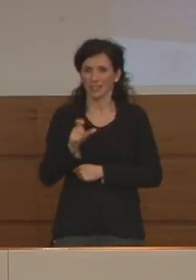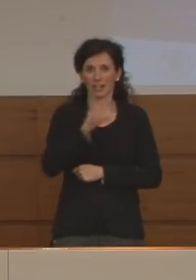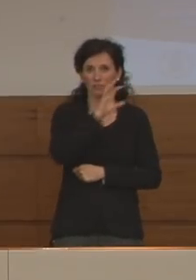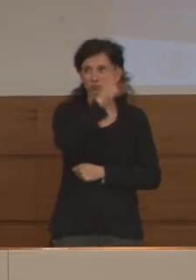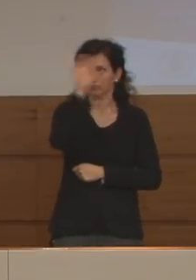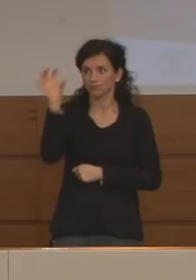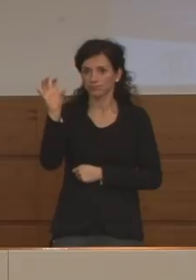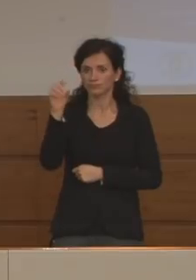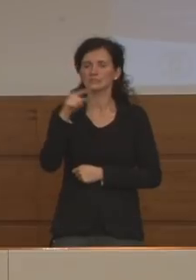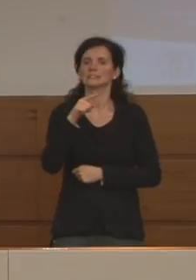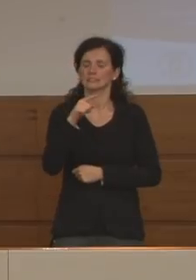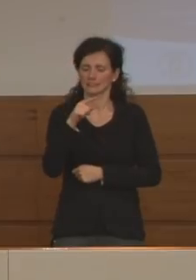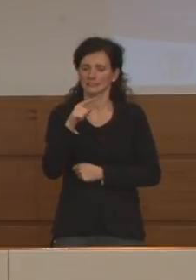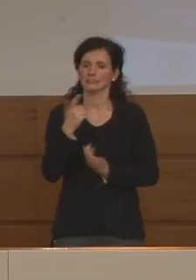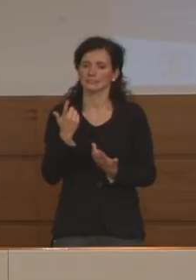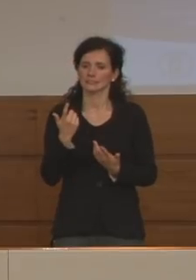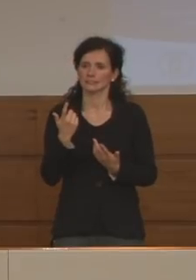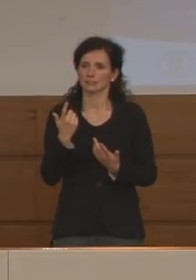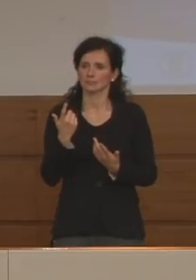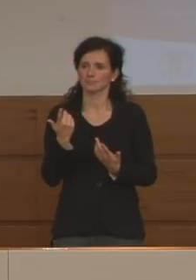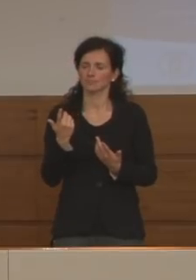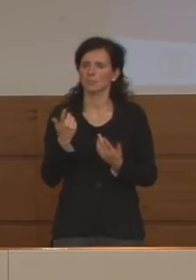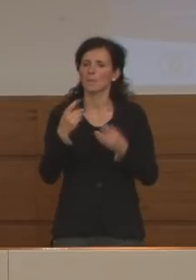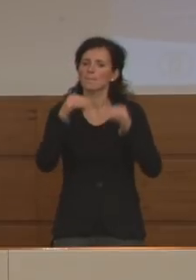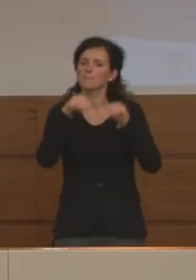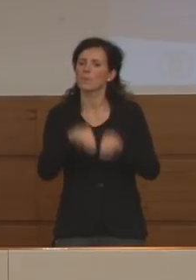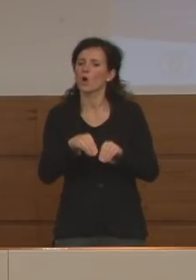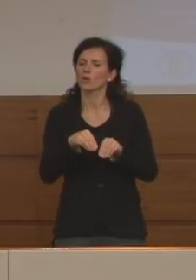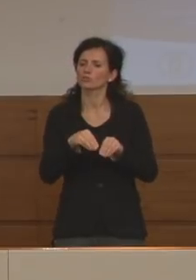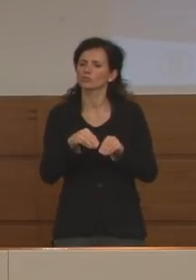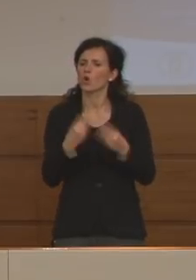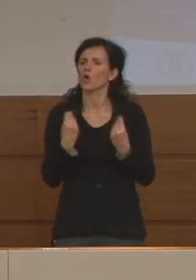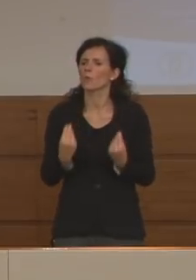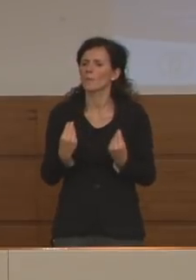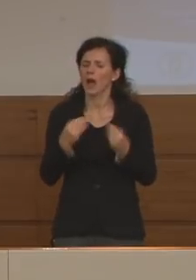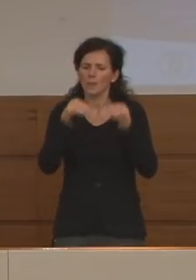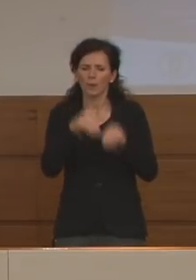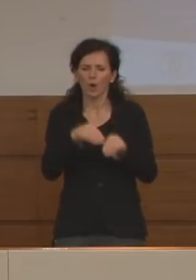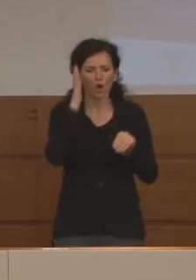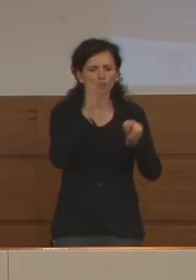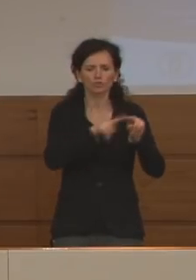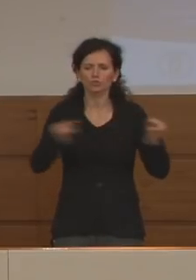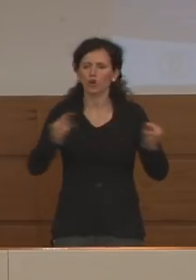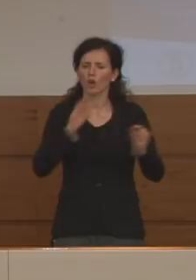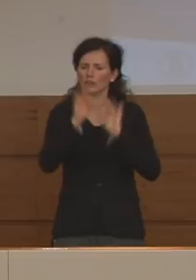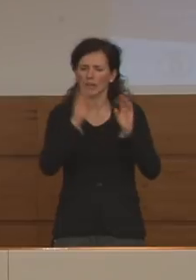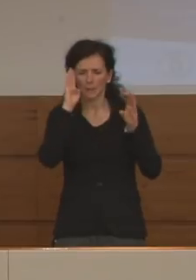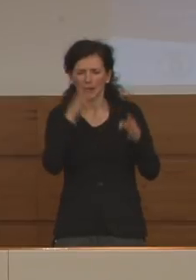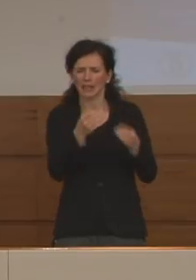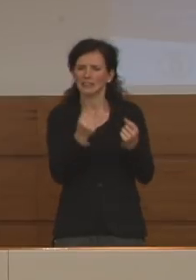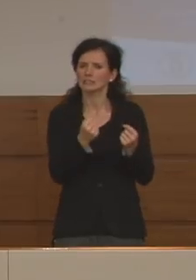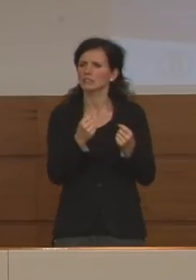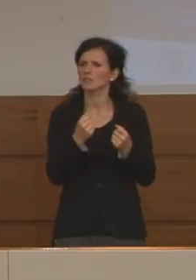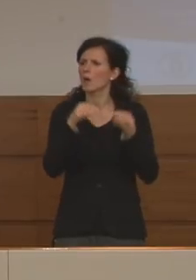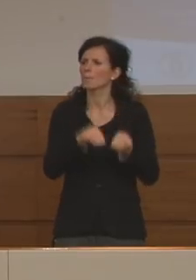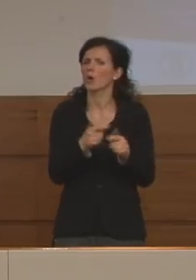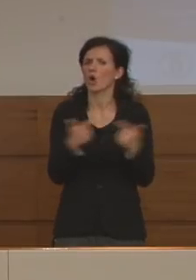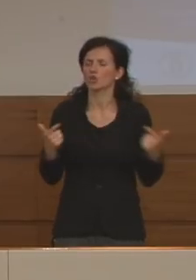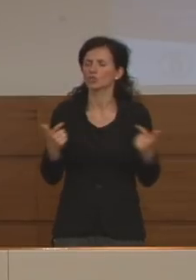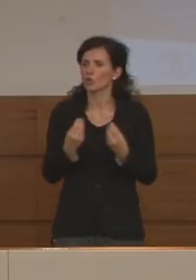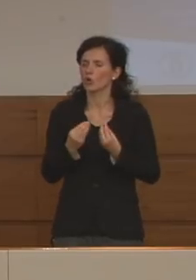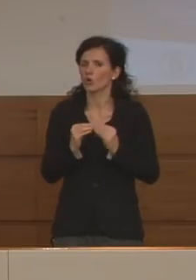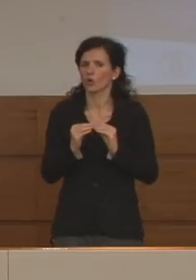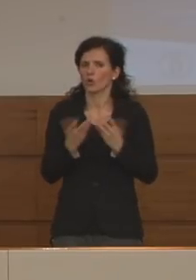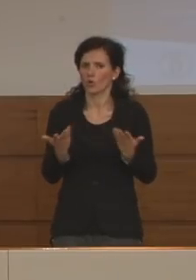non meno persone in terapia intensiva perché non ci sono più posti di terapia intensiva vi risulta al di là di quelli che